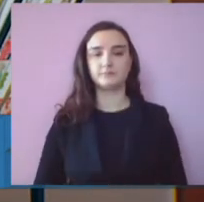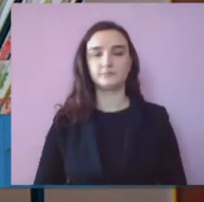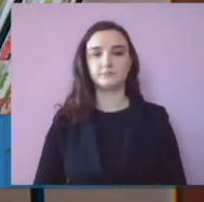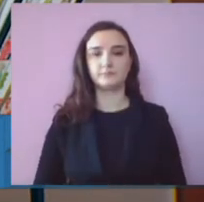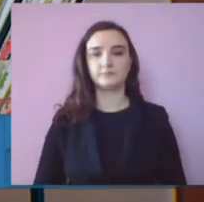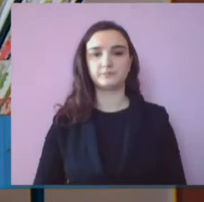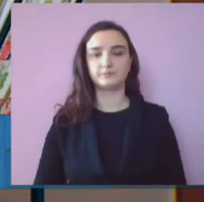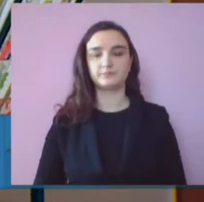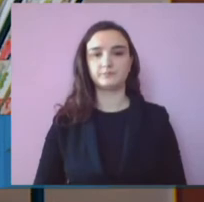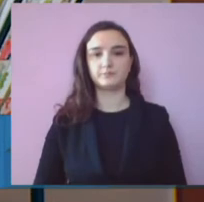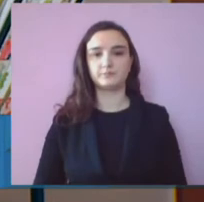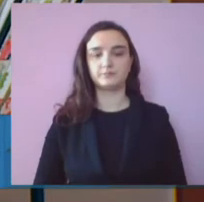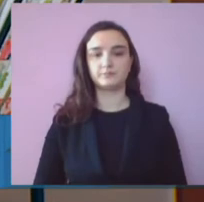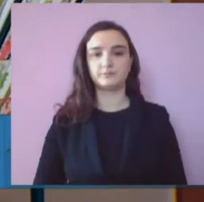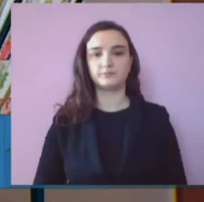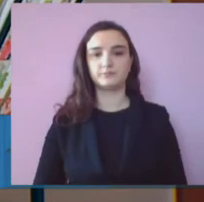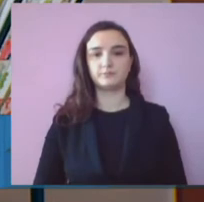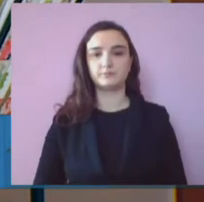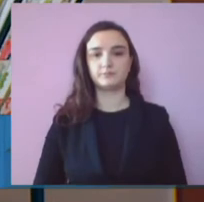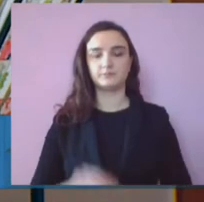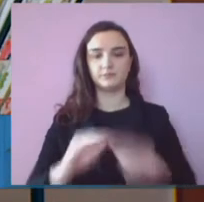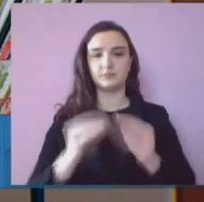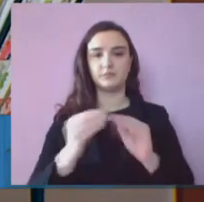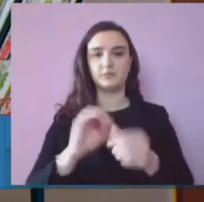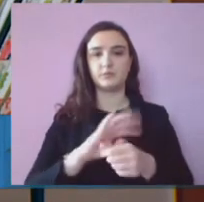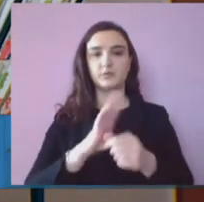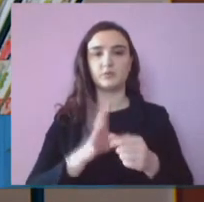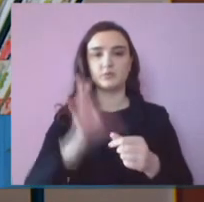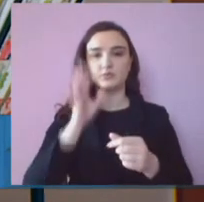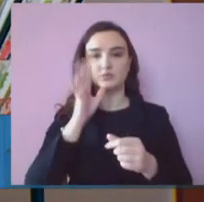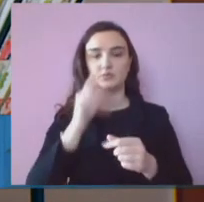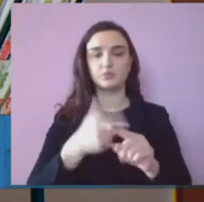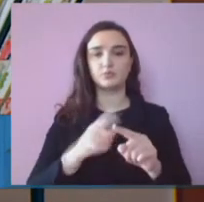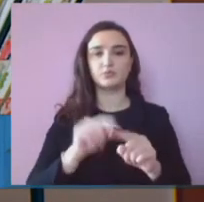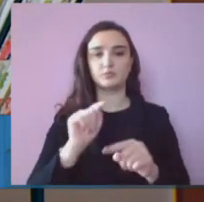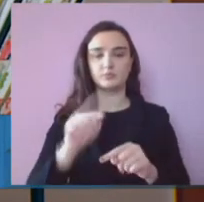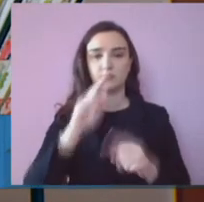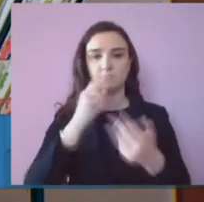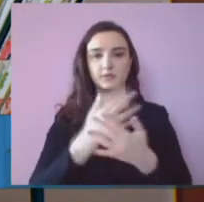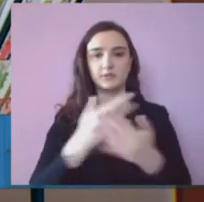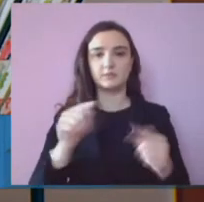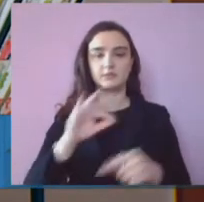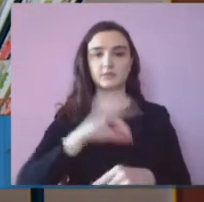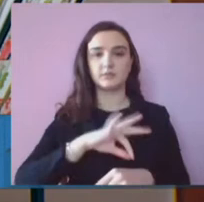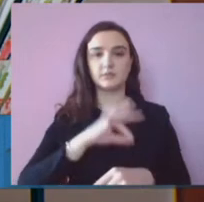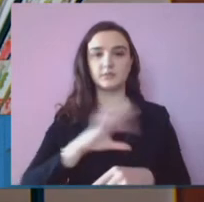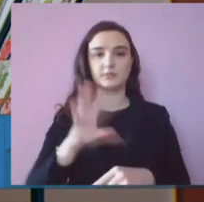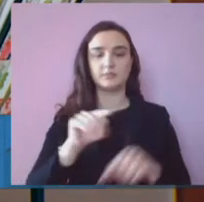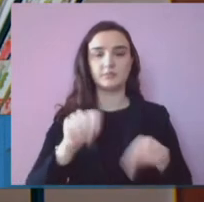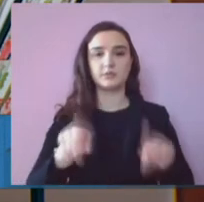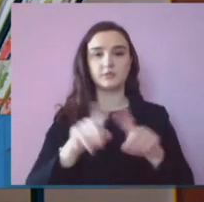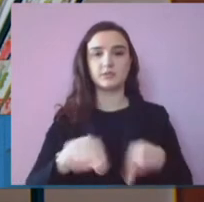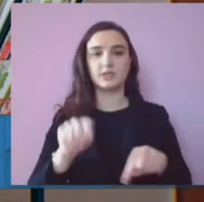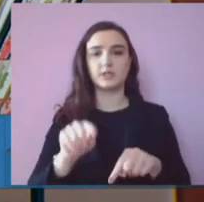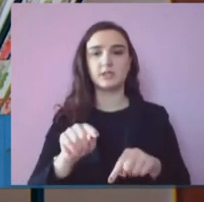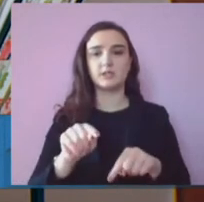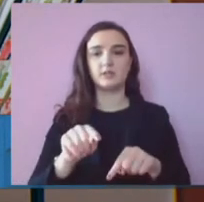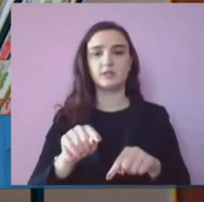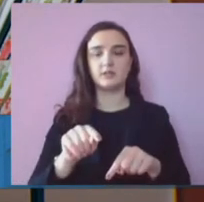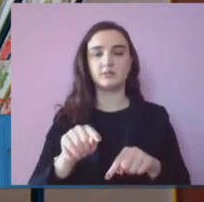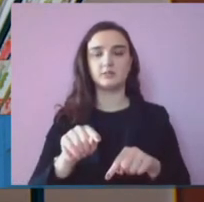პრობლემა თვითონ COVID-ის დროს გლუკოკორტიკოიდული პრეპარატების გამოყენება, მათ შორის თქვა დექსამეტაზონის